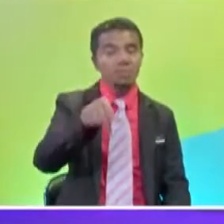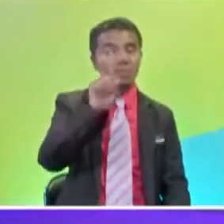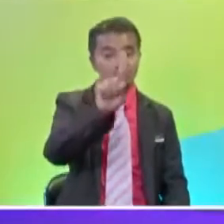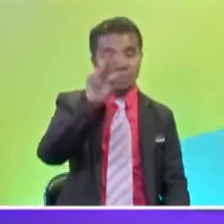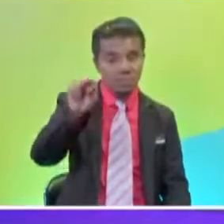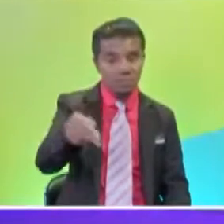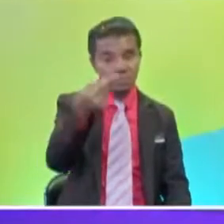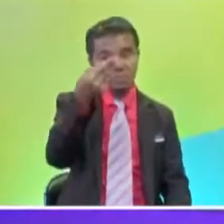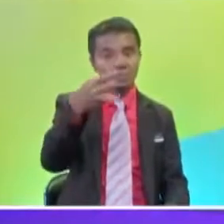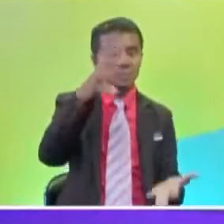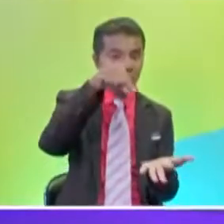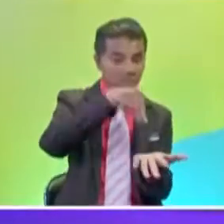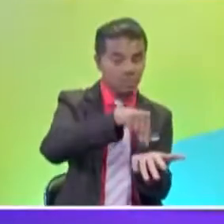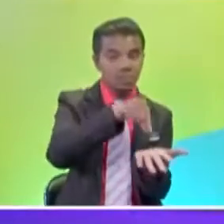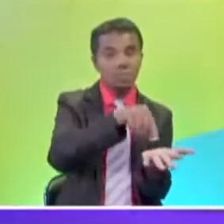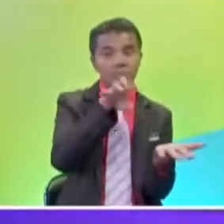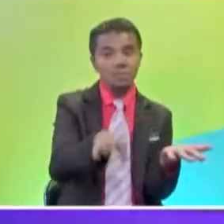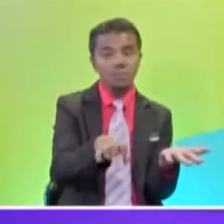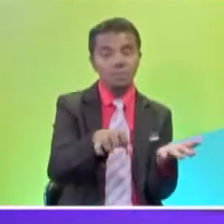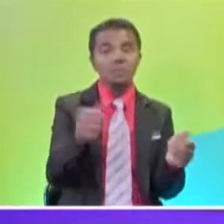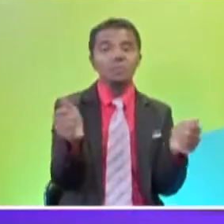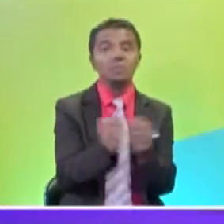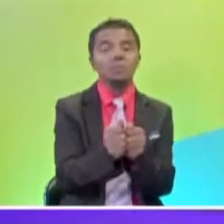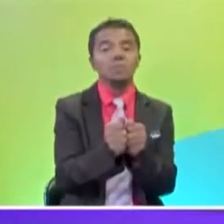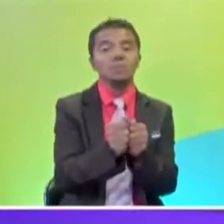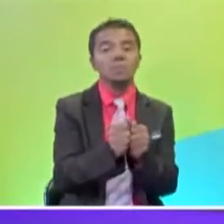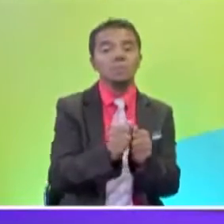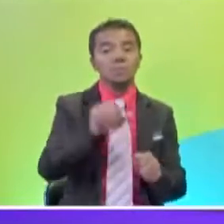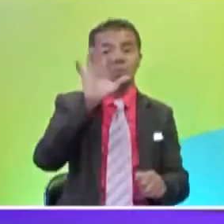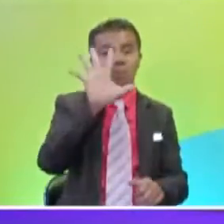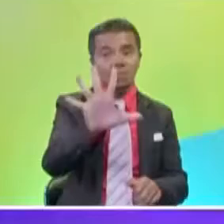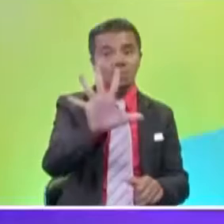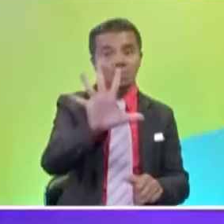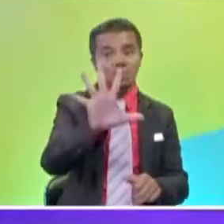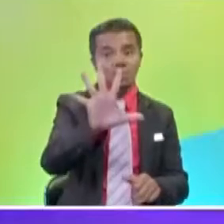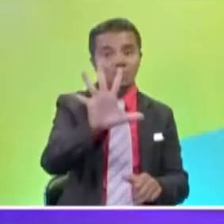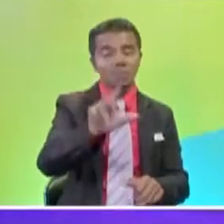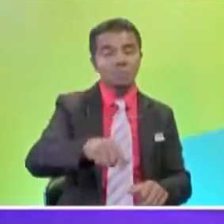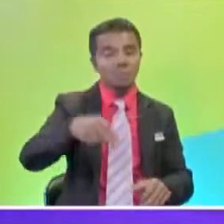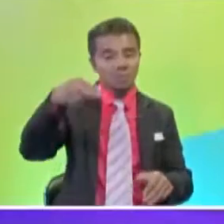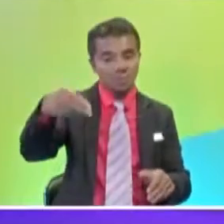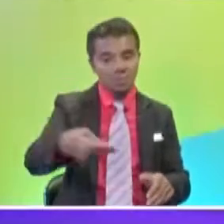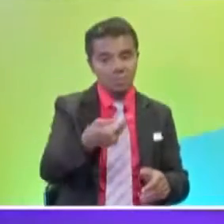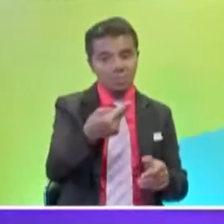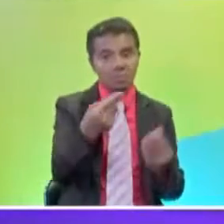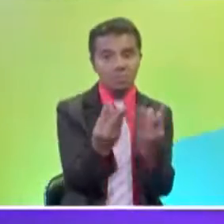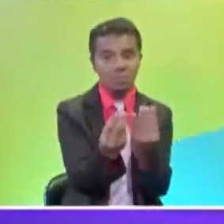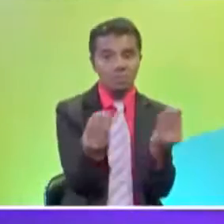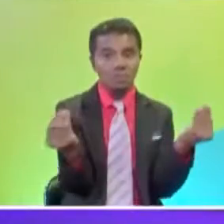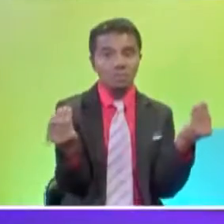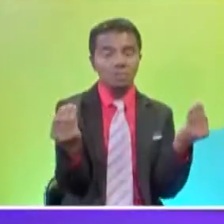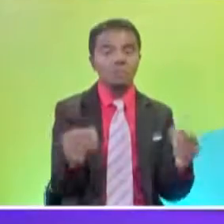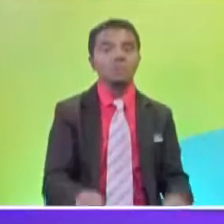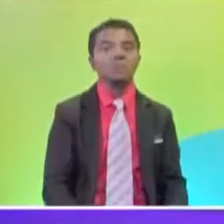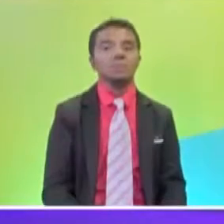ya bersamaan dengan 5 sudu pasir. Ha, oh, menarik okay. Cikgu. Satu sudu biji benih sama dengan 5